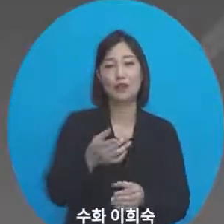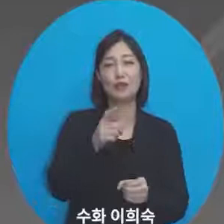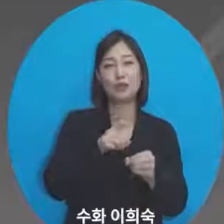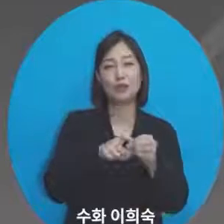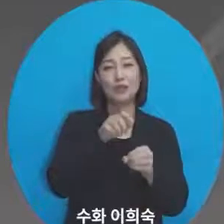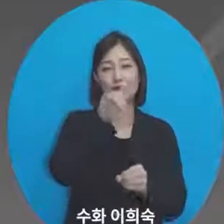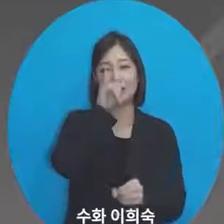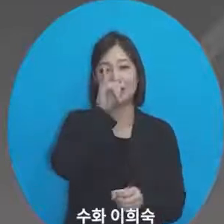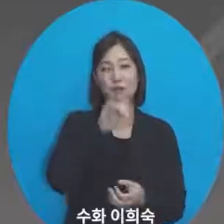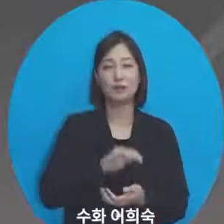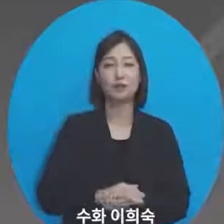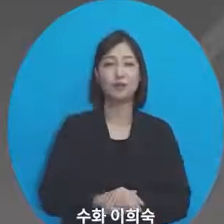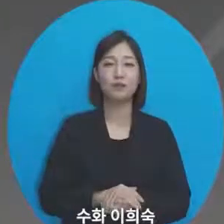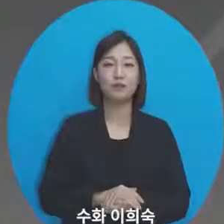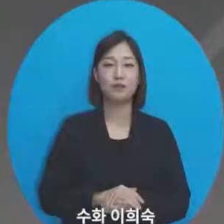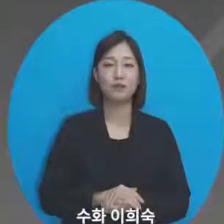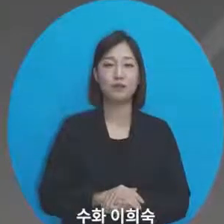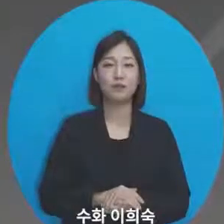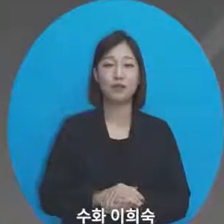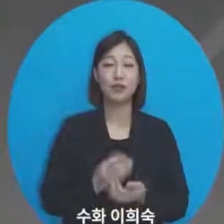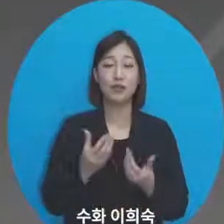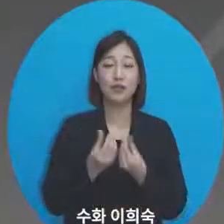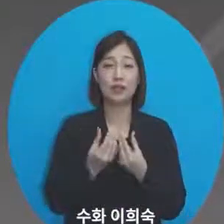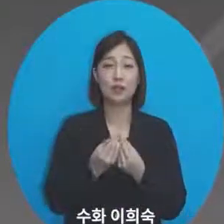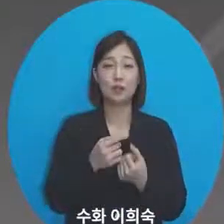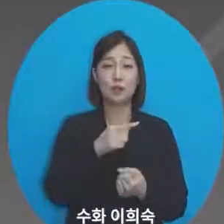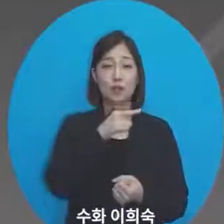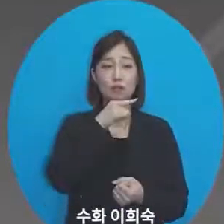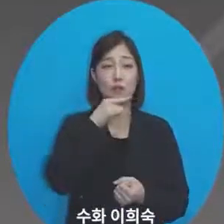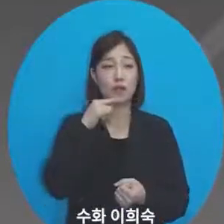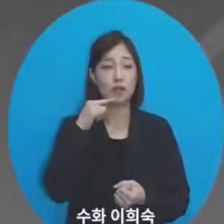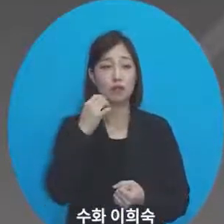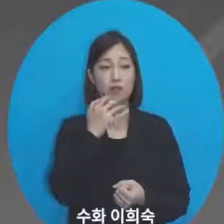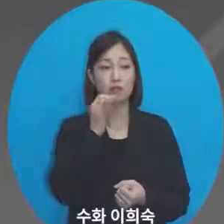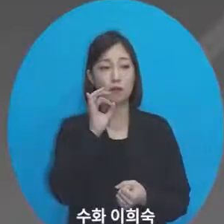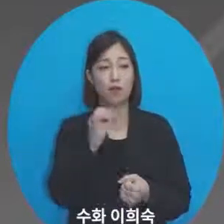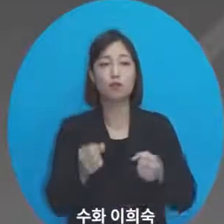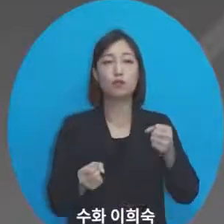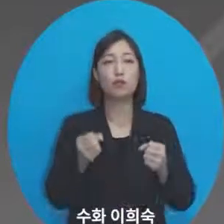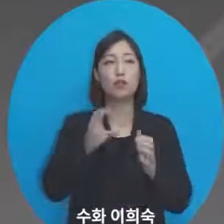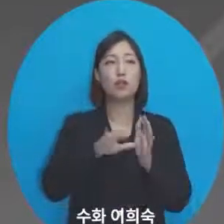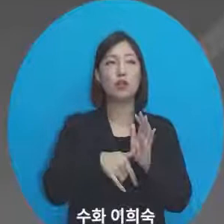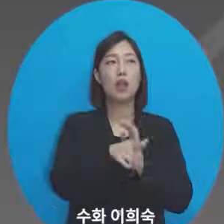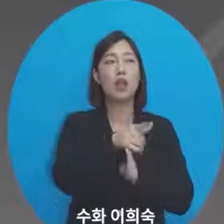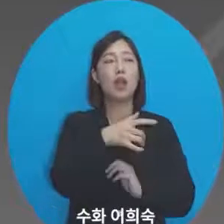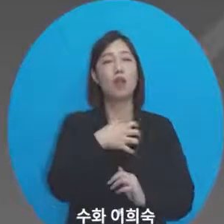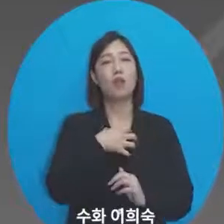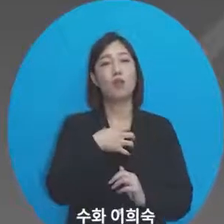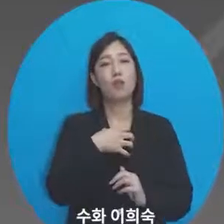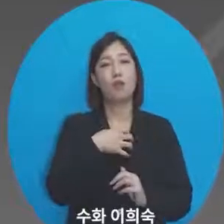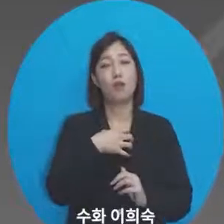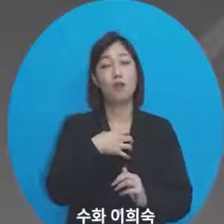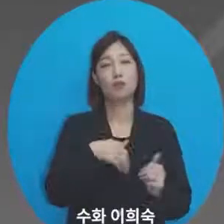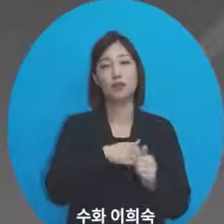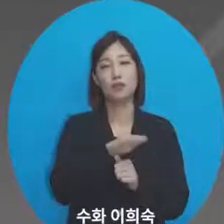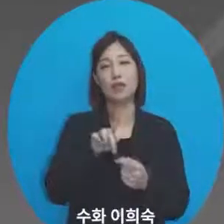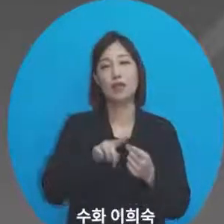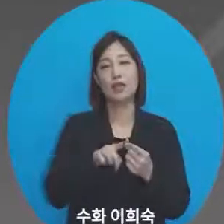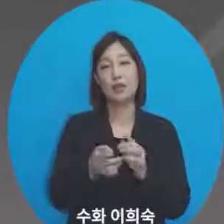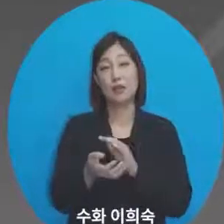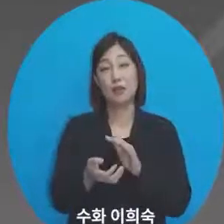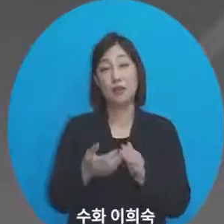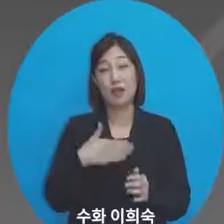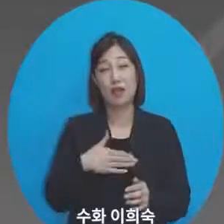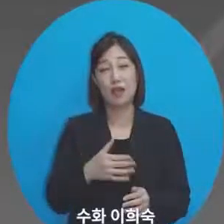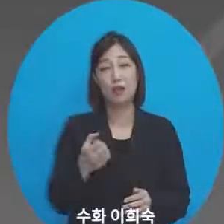단순히 색깔로 인해서 이색적인 느낌을 운전자에게 주는 기능도 있긴 하지만 그것보다는